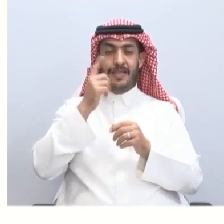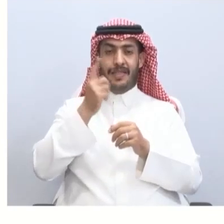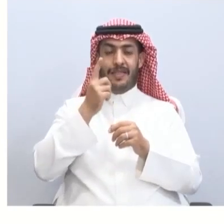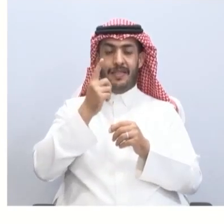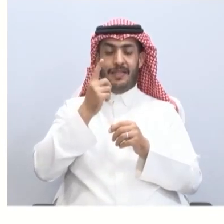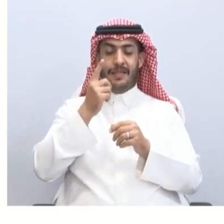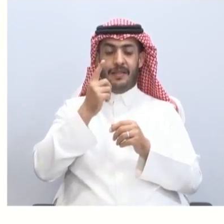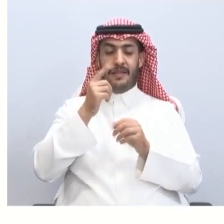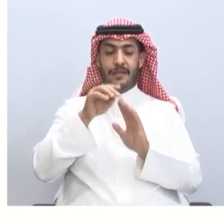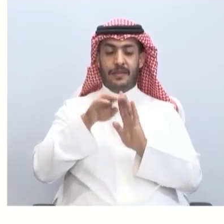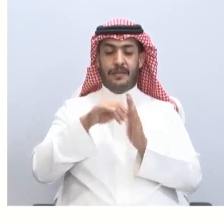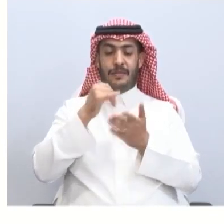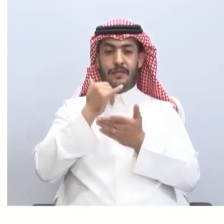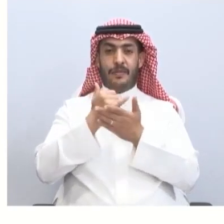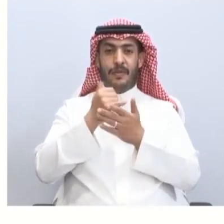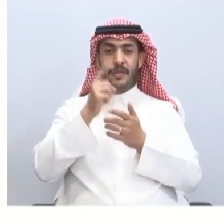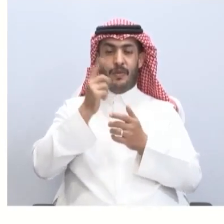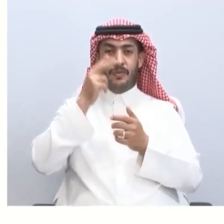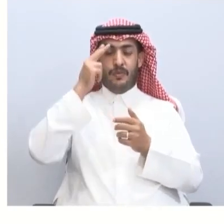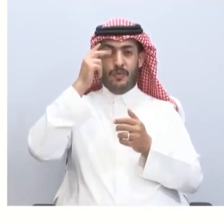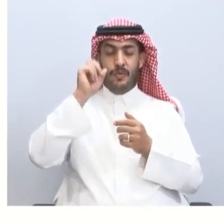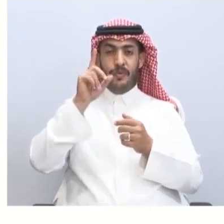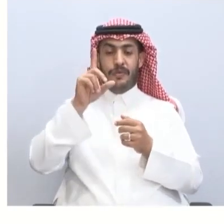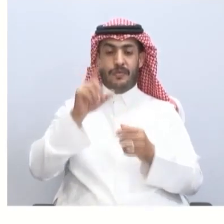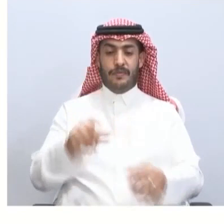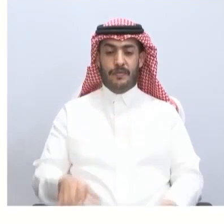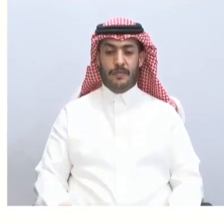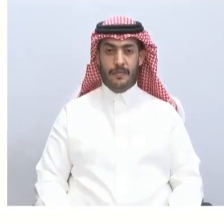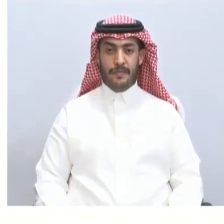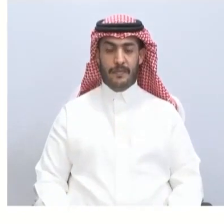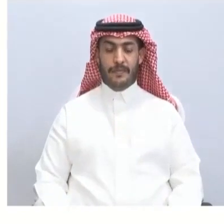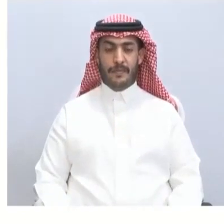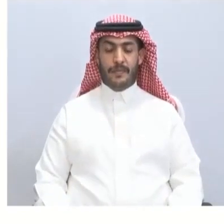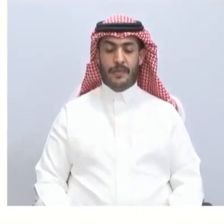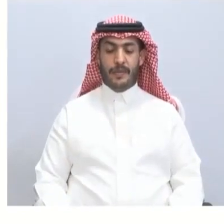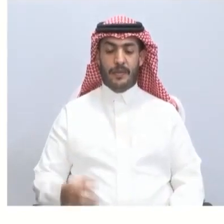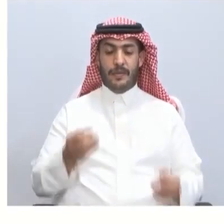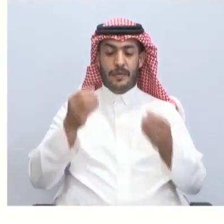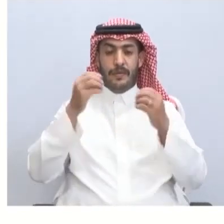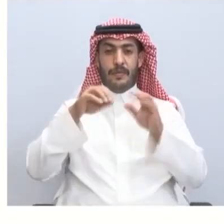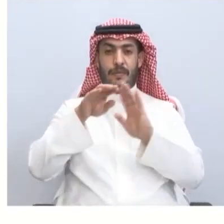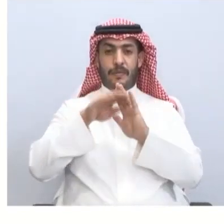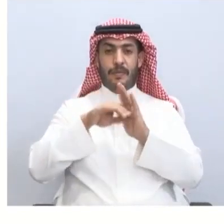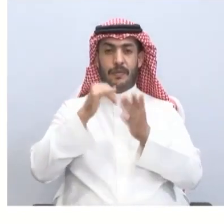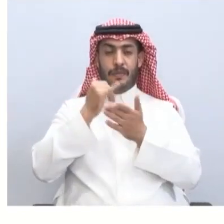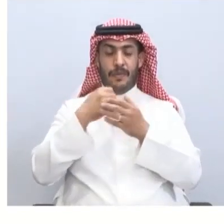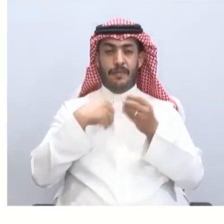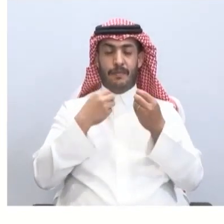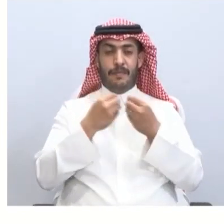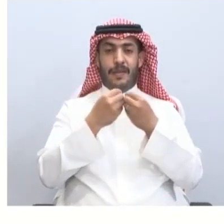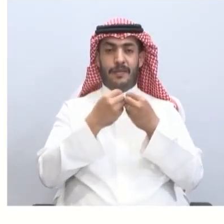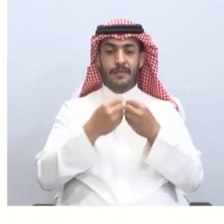طواعيه تحت ظل الدوله السعوديه الاولى وحرصه على اظهار ولائه